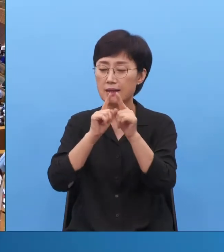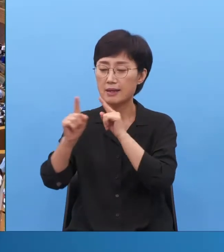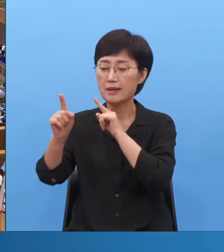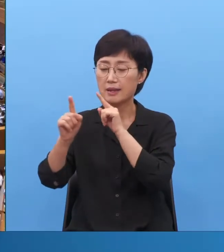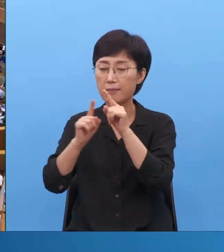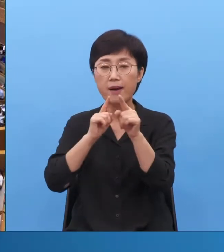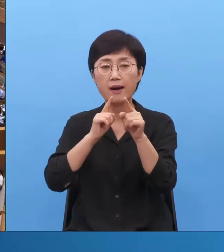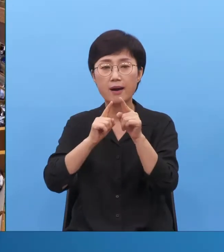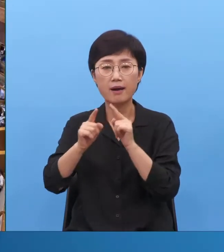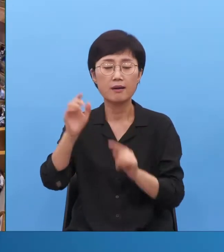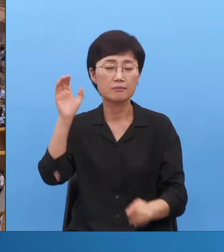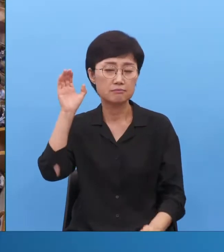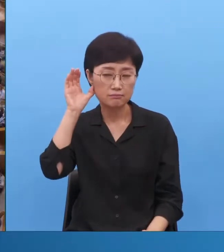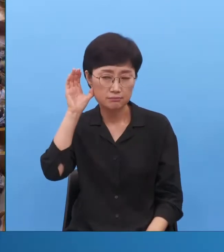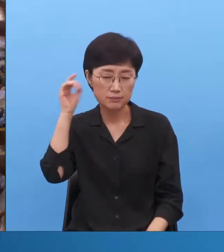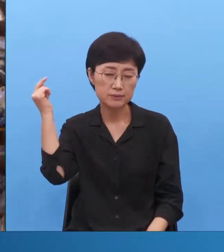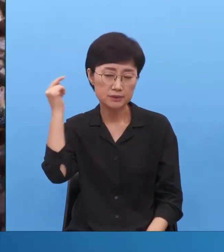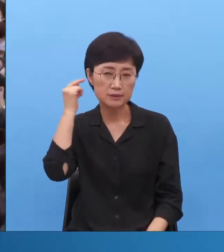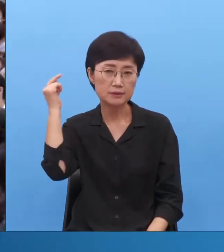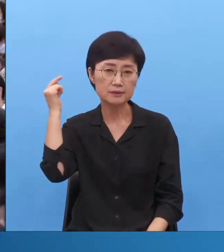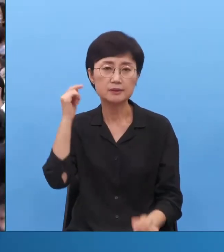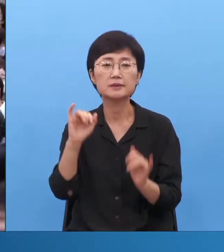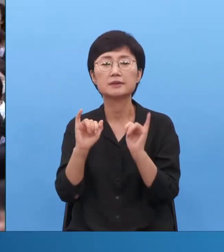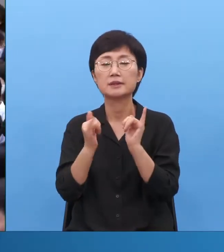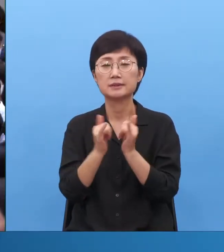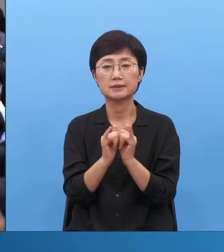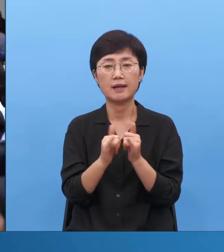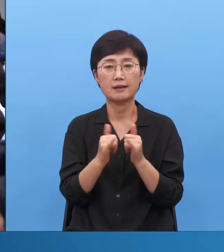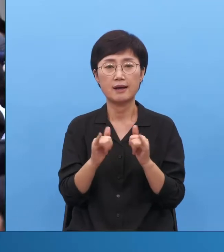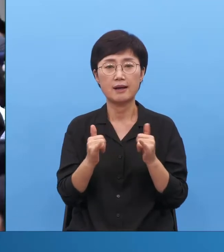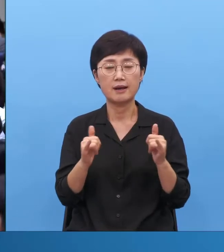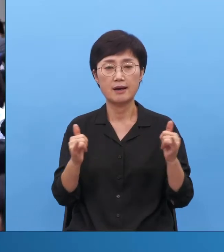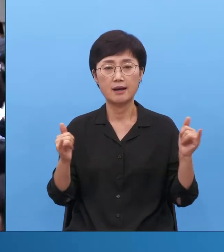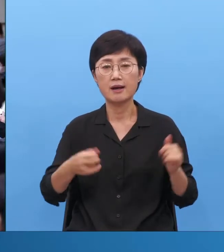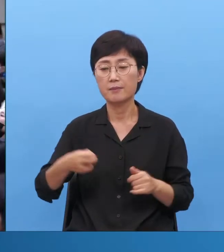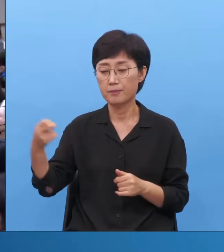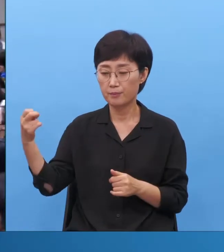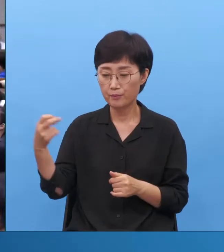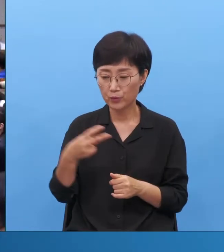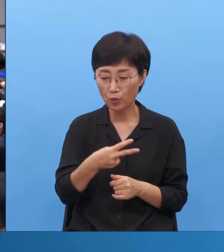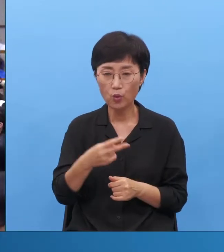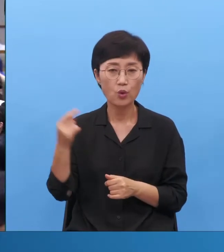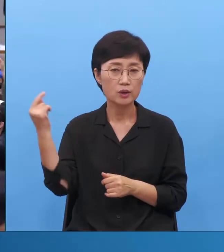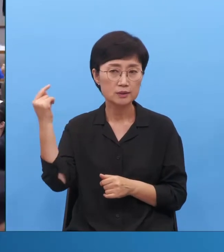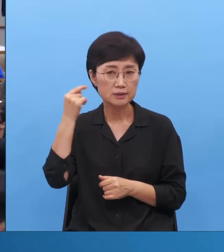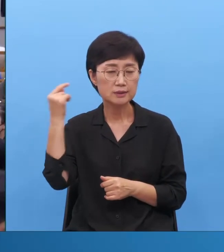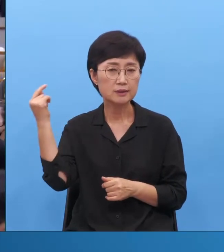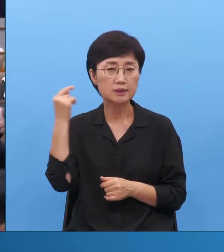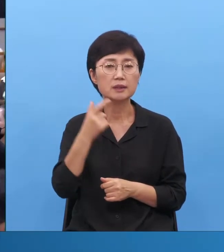기뻐하노라 이 말씀 들은 사람